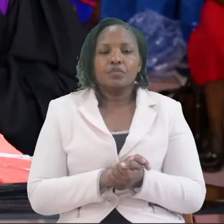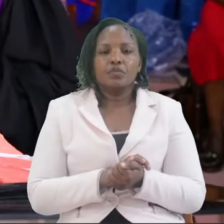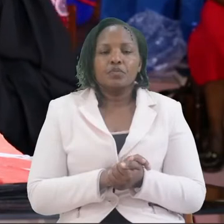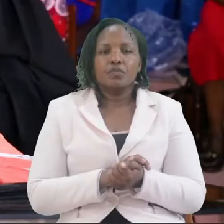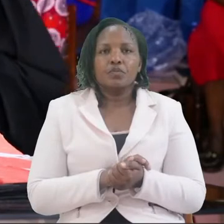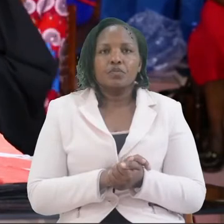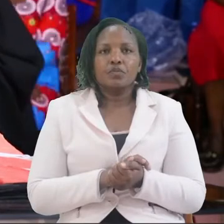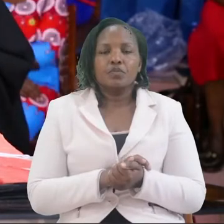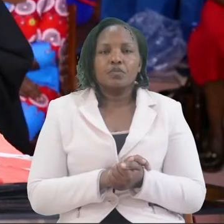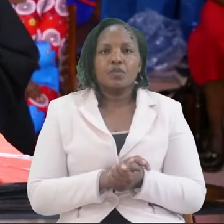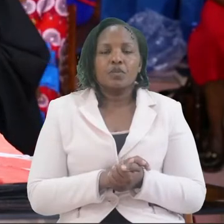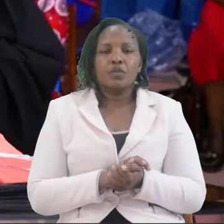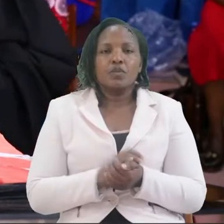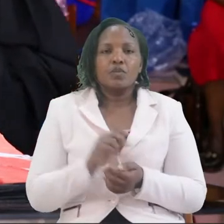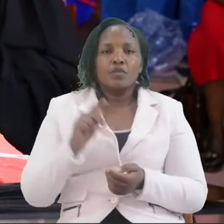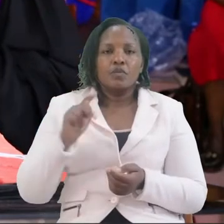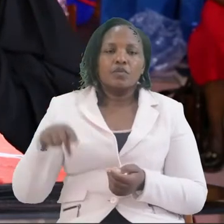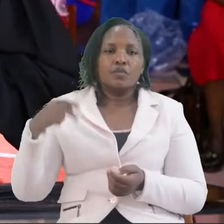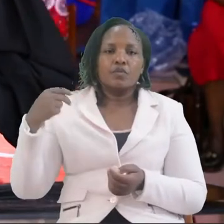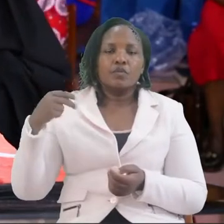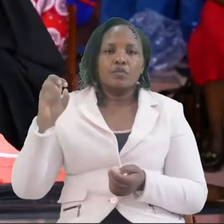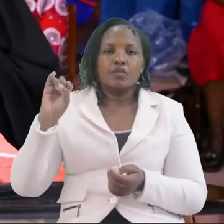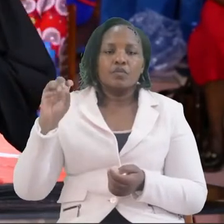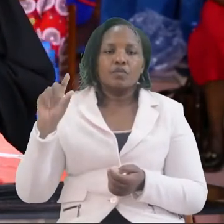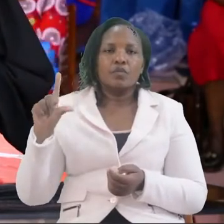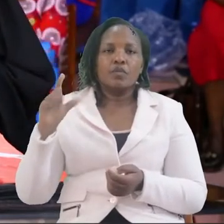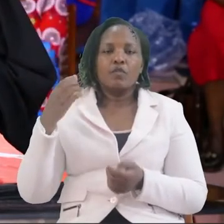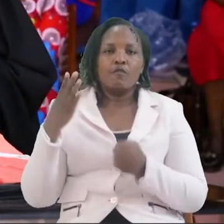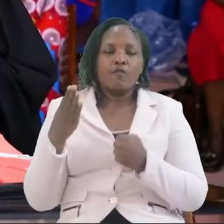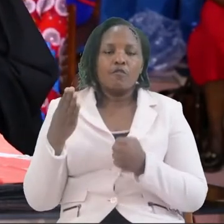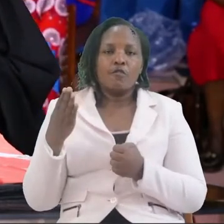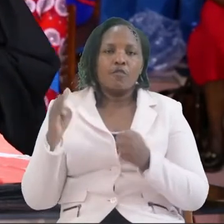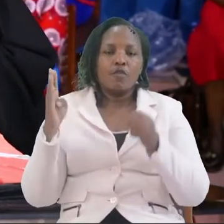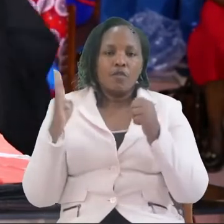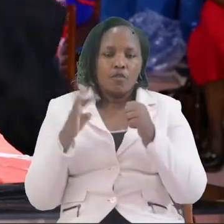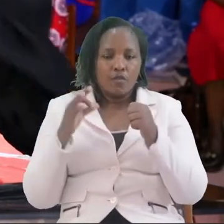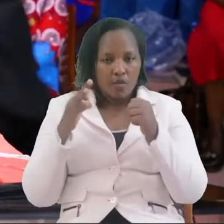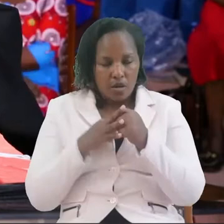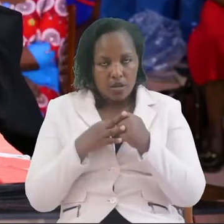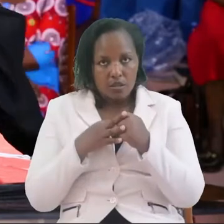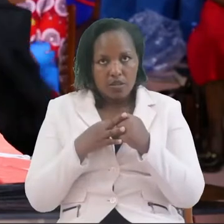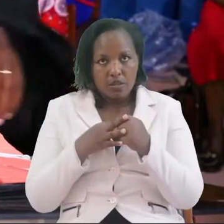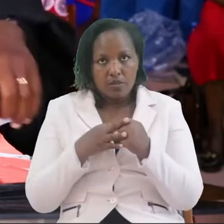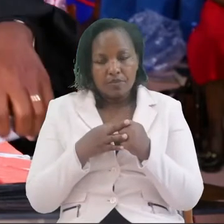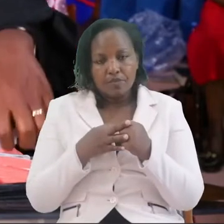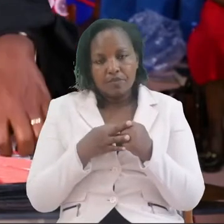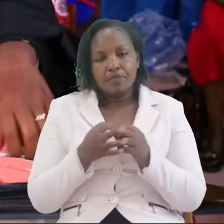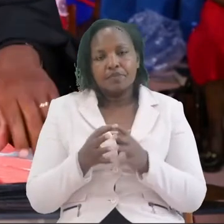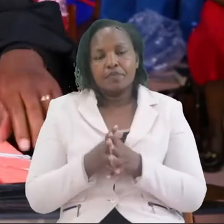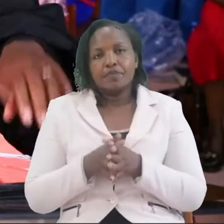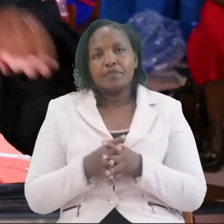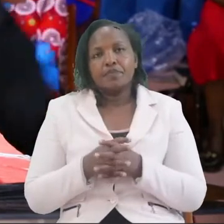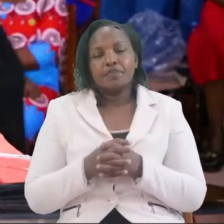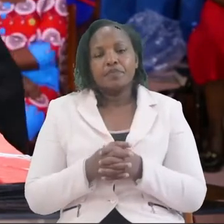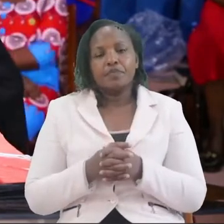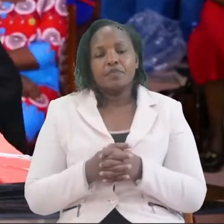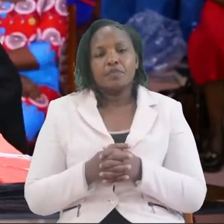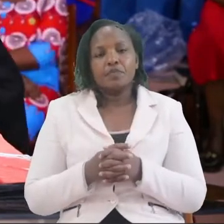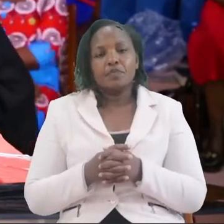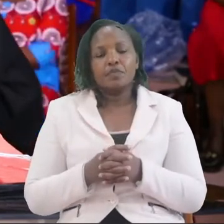Yes, Wafilipi 4 mstari wa 8. Yes, Philippians 4 verse